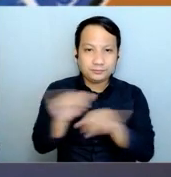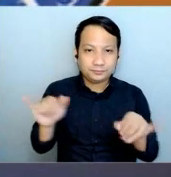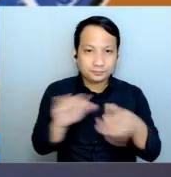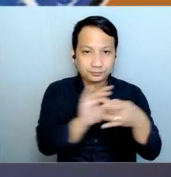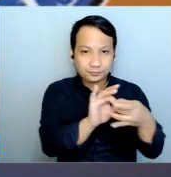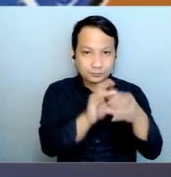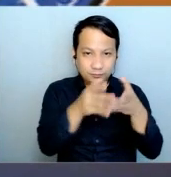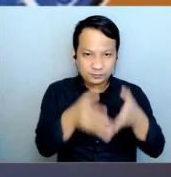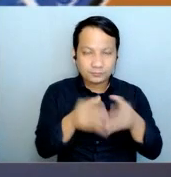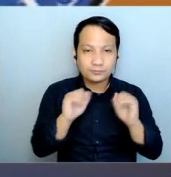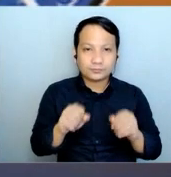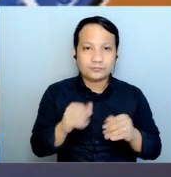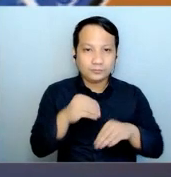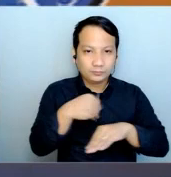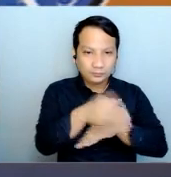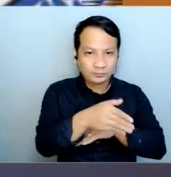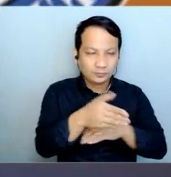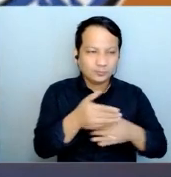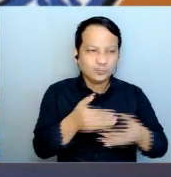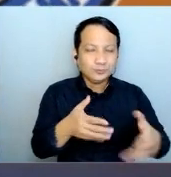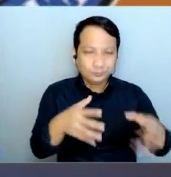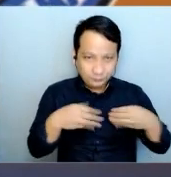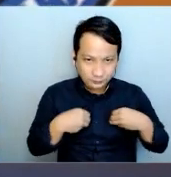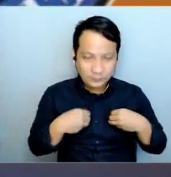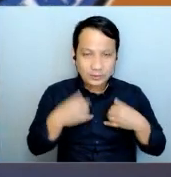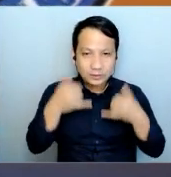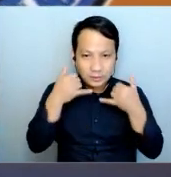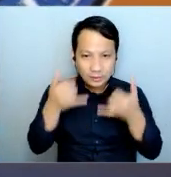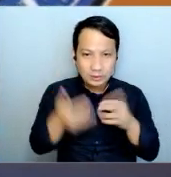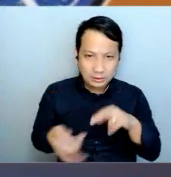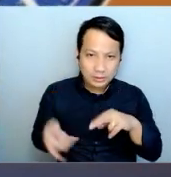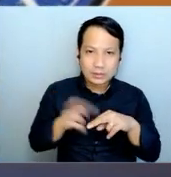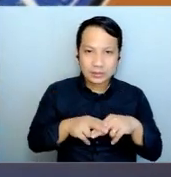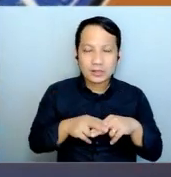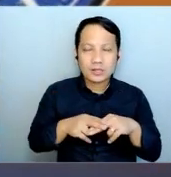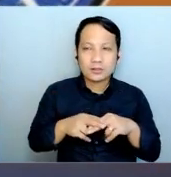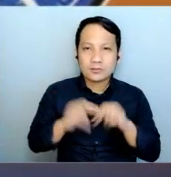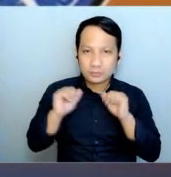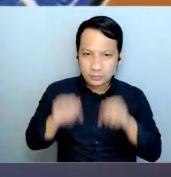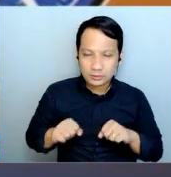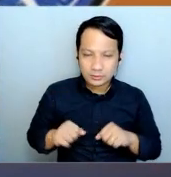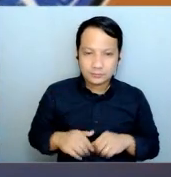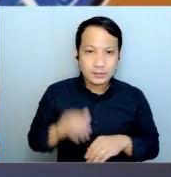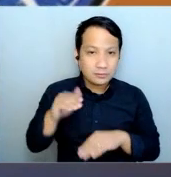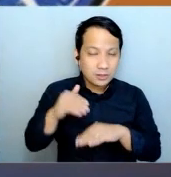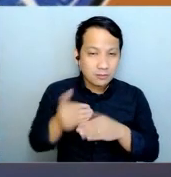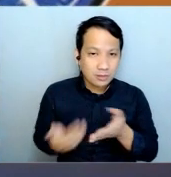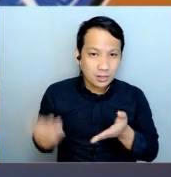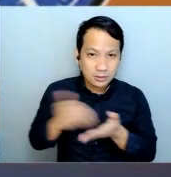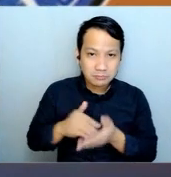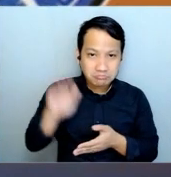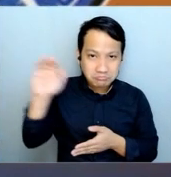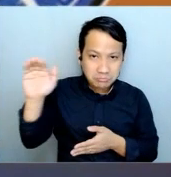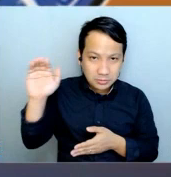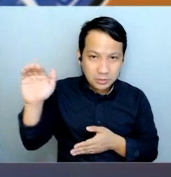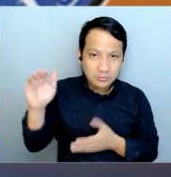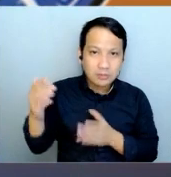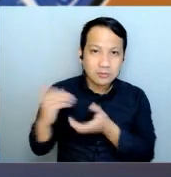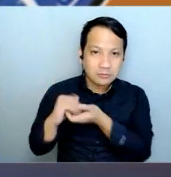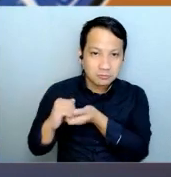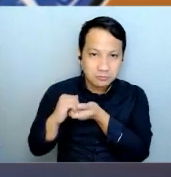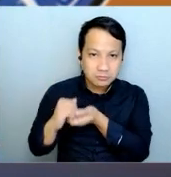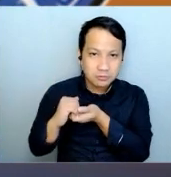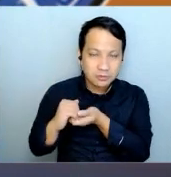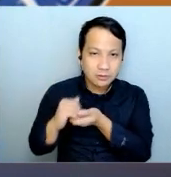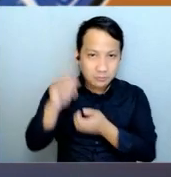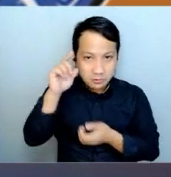can receive incoming calls. So aside from that, we're also tapping again yung mga partners natin na call